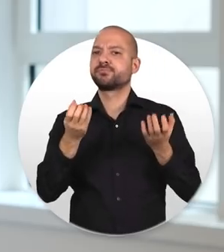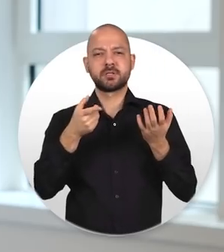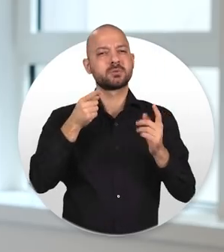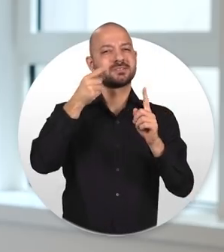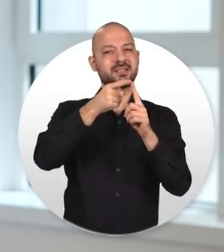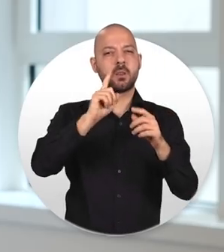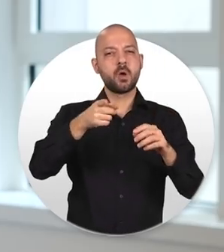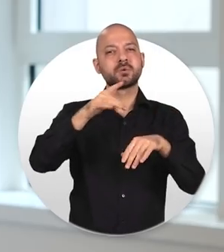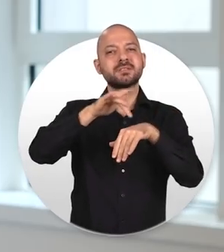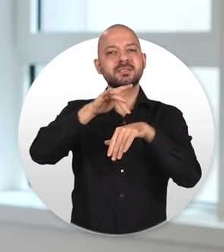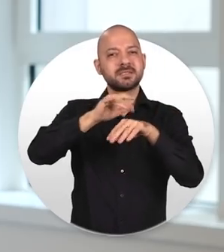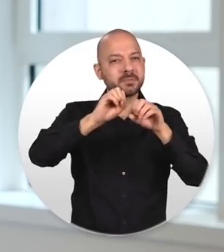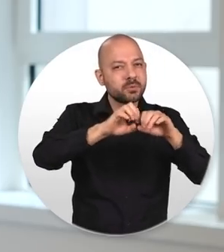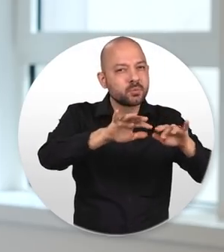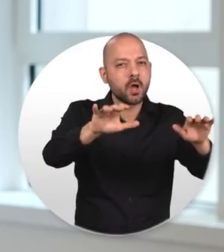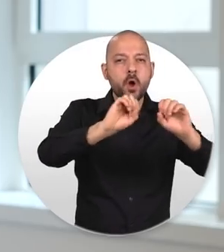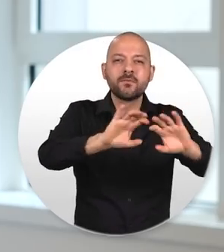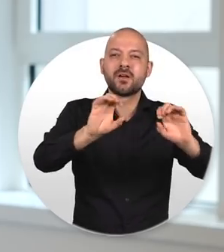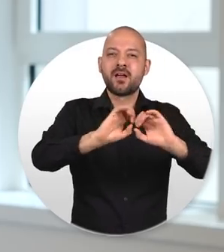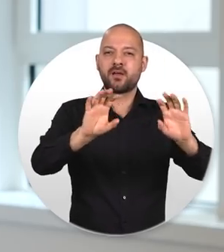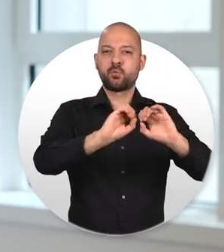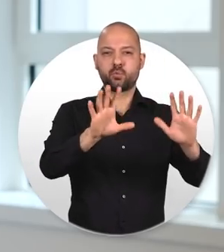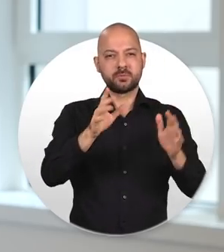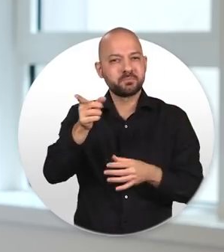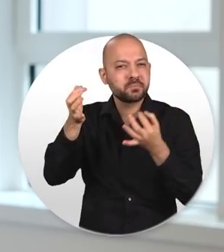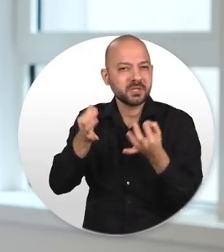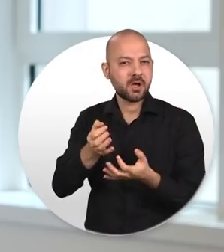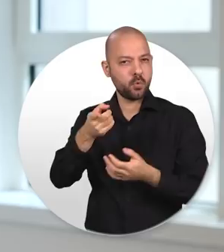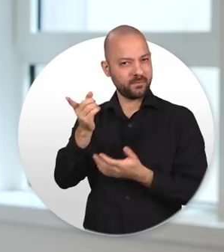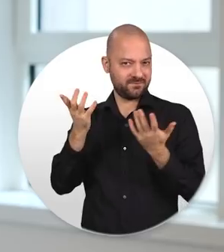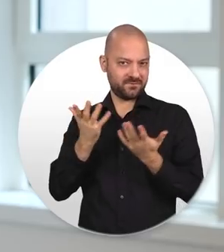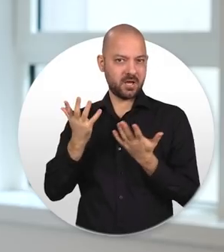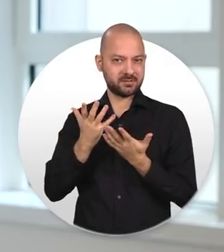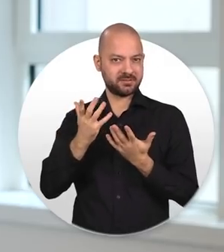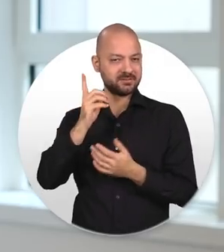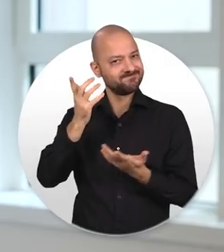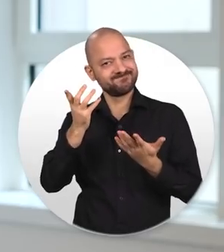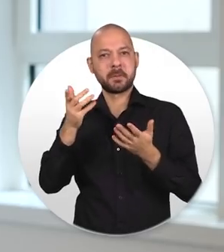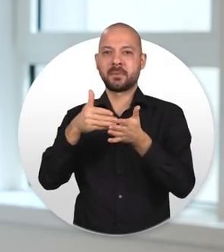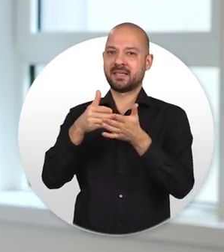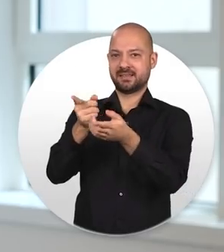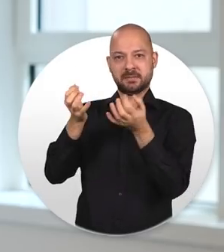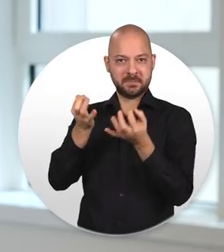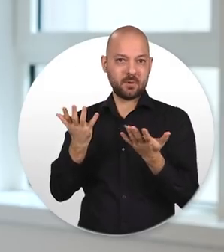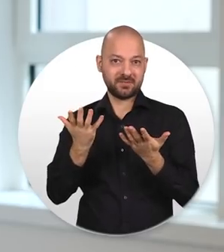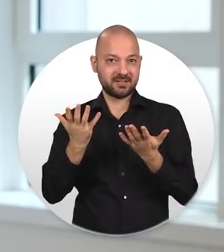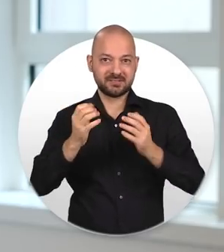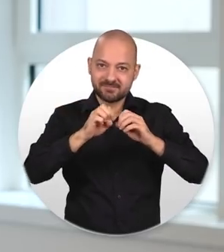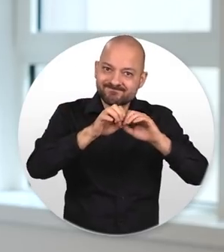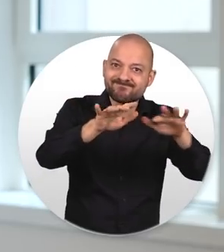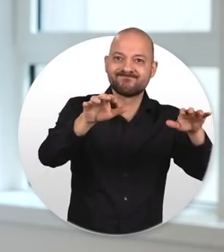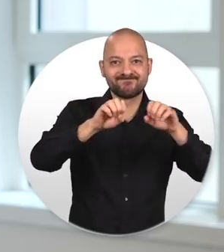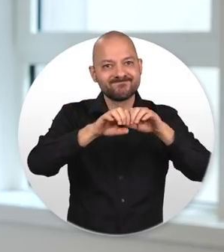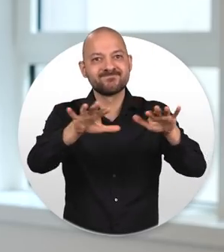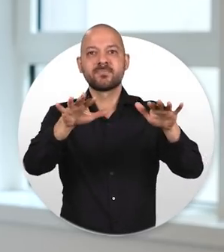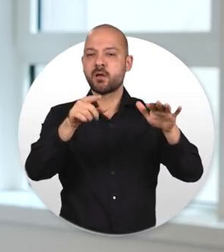die stattfinden, am Kader von der Sensibilisierung und Aufklärung. Ob Sache von den Leuten mit Behinderung. Und die Idee war